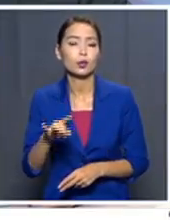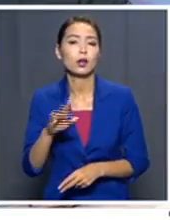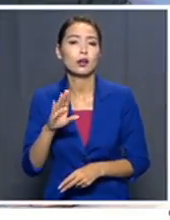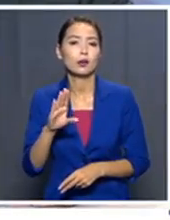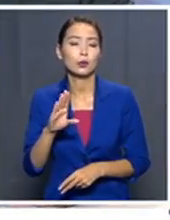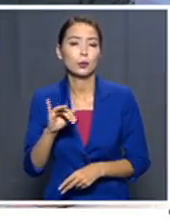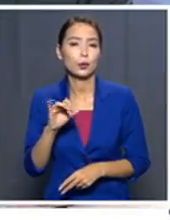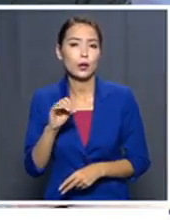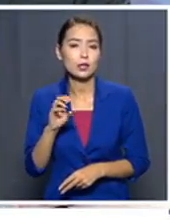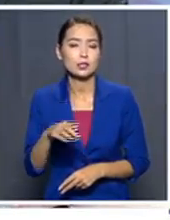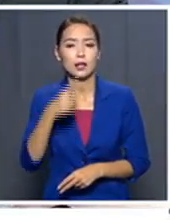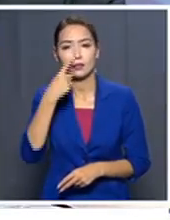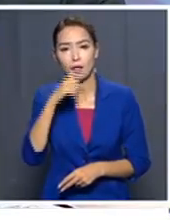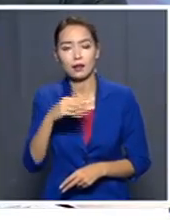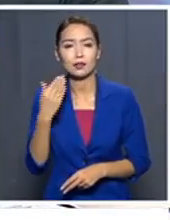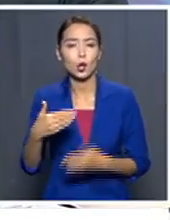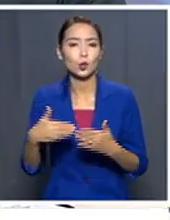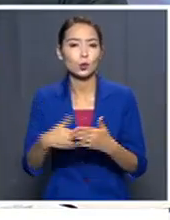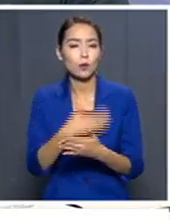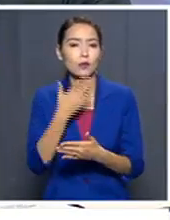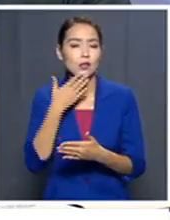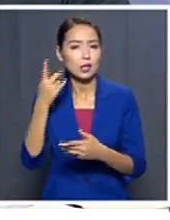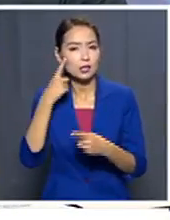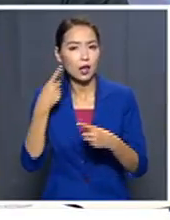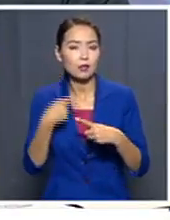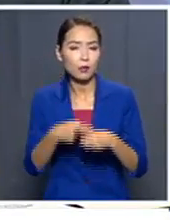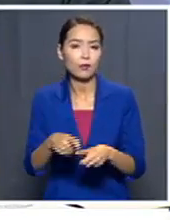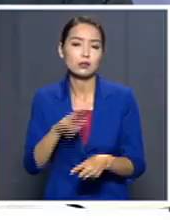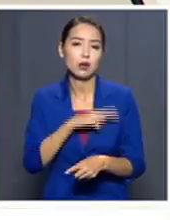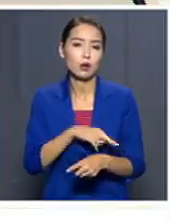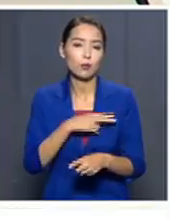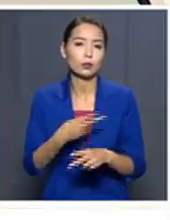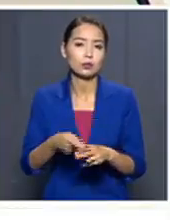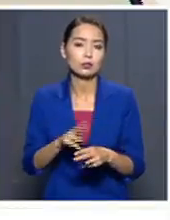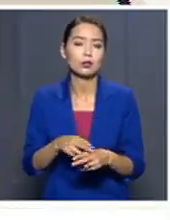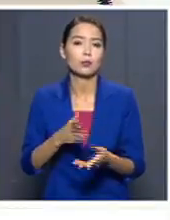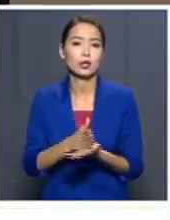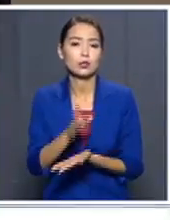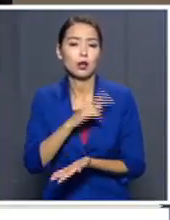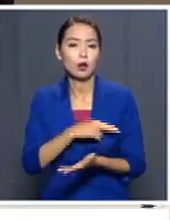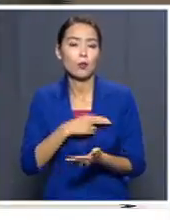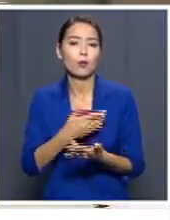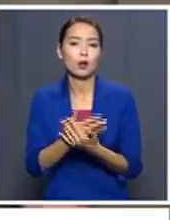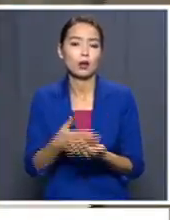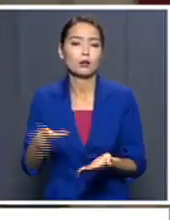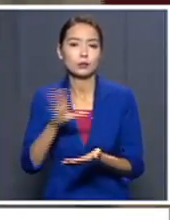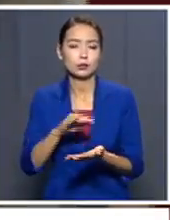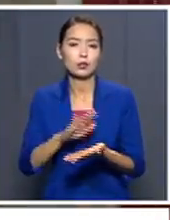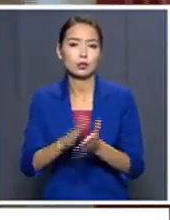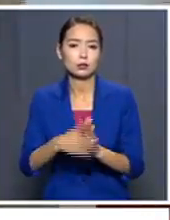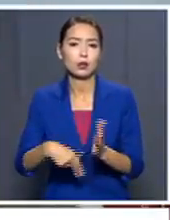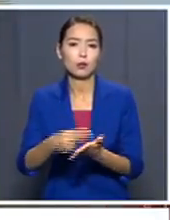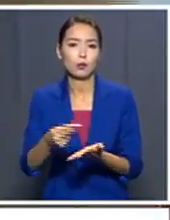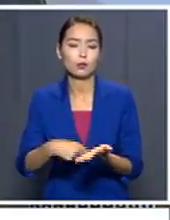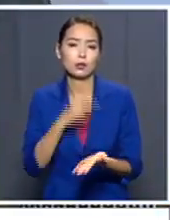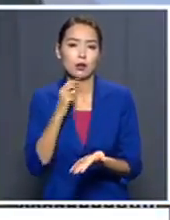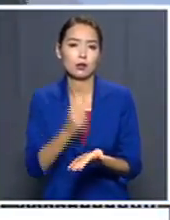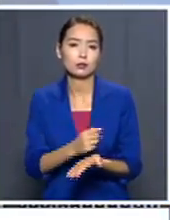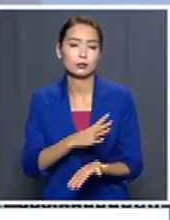және Таиланд ұлттық инновациялық агенттігімен меморандум отырып, талантты қыз жігіттерді бірігіп қолдауға